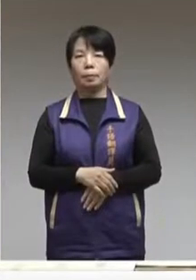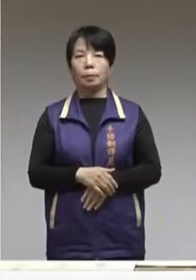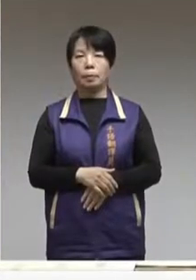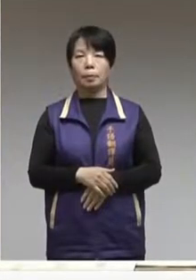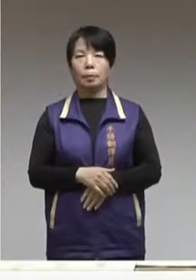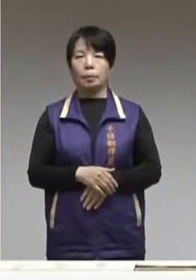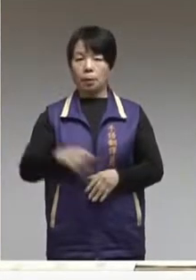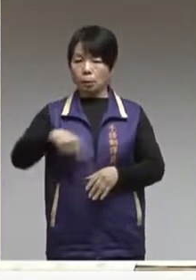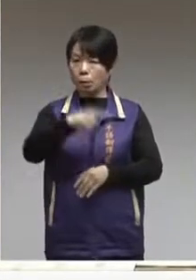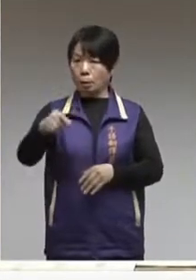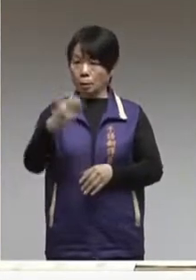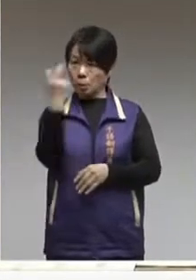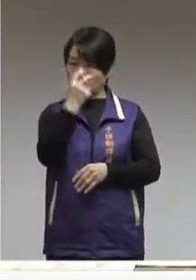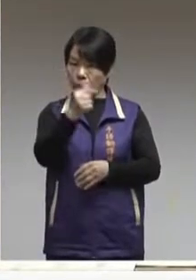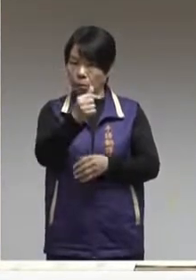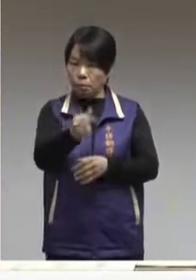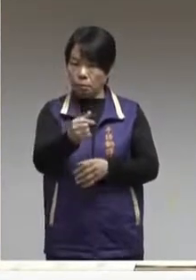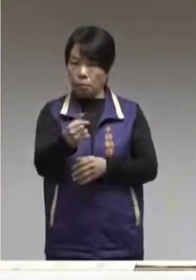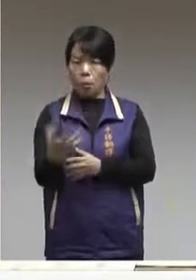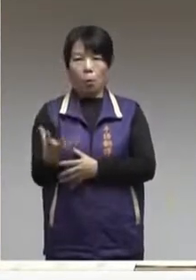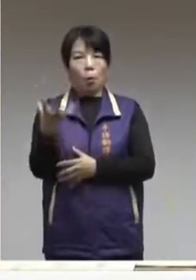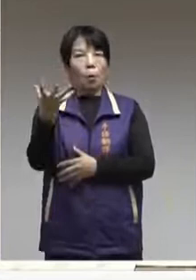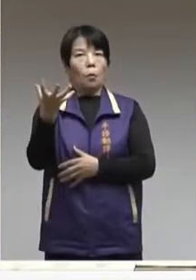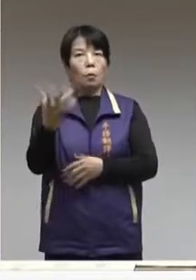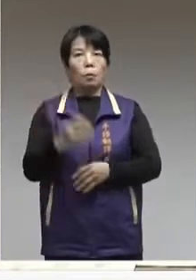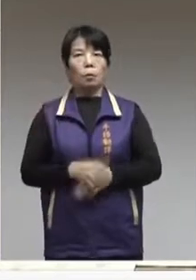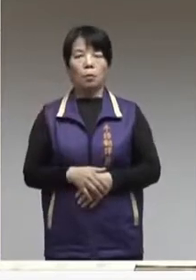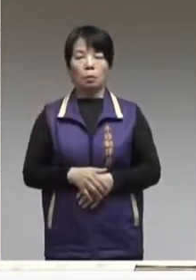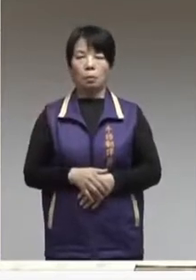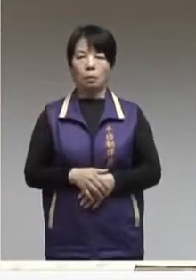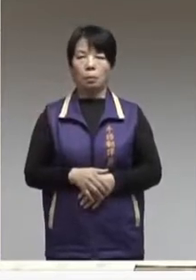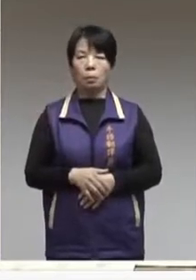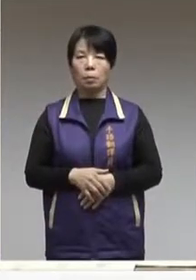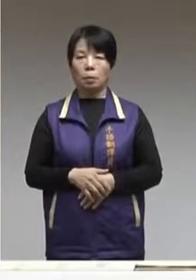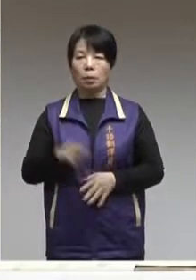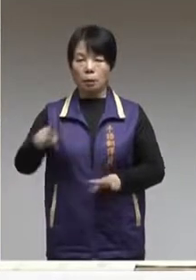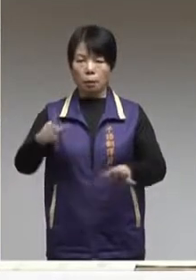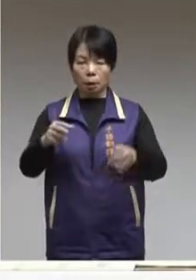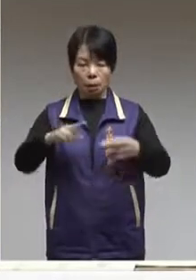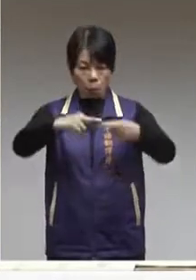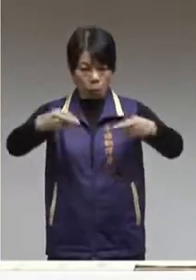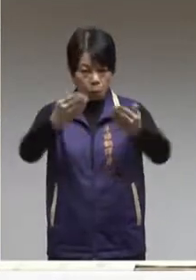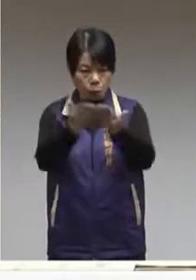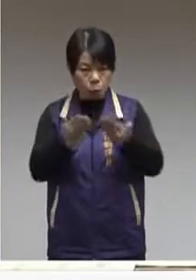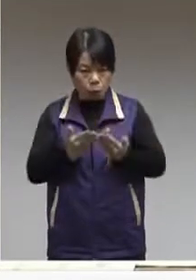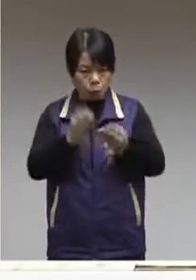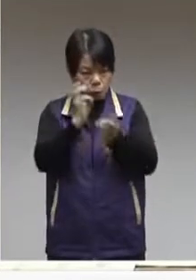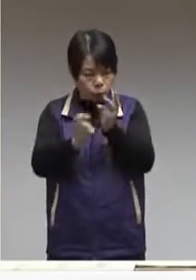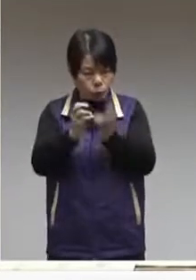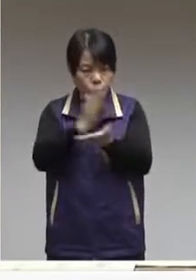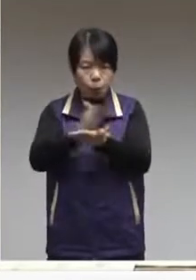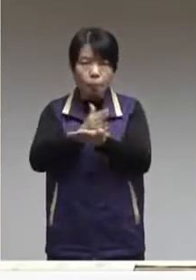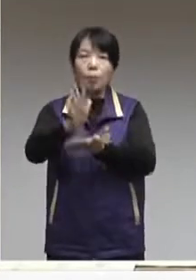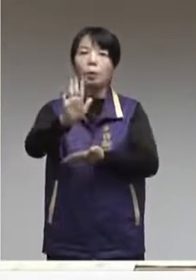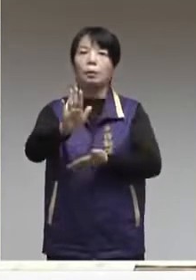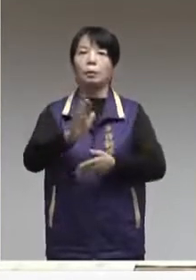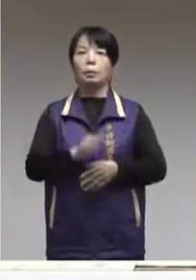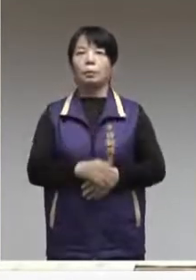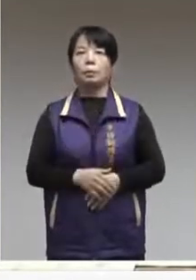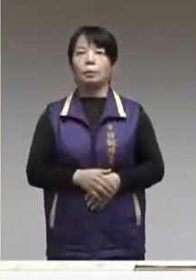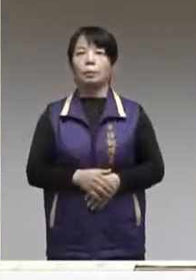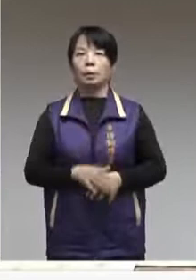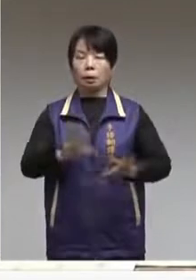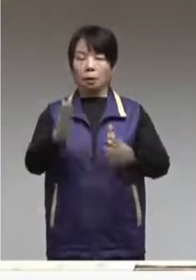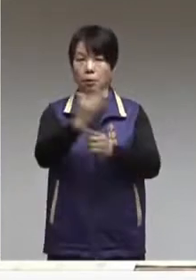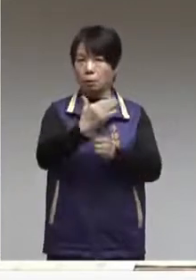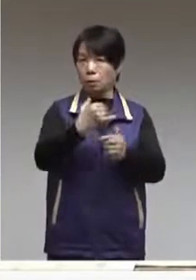在这些确诊个案比较多，好、哦，那有一些有做序列的分析，好、哦，那我们就根据。大概可能